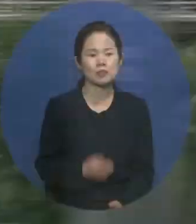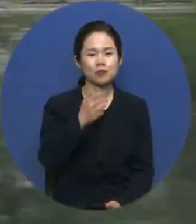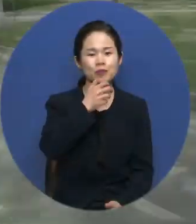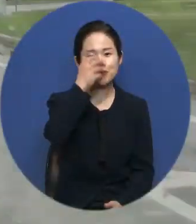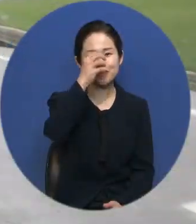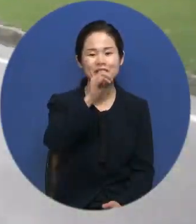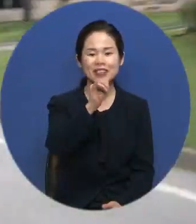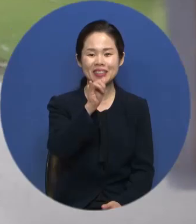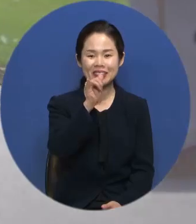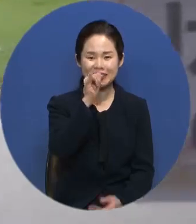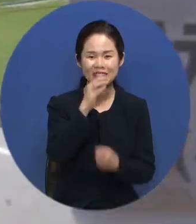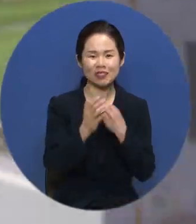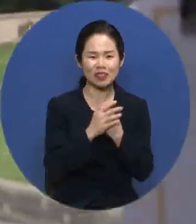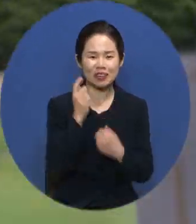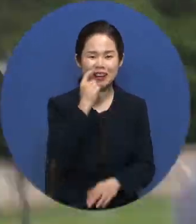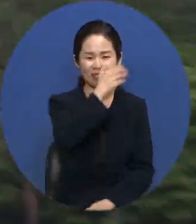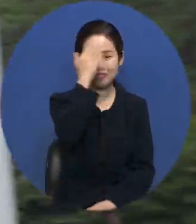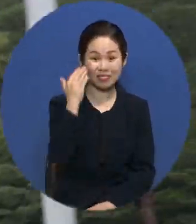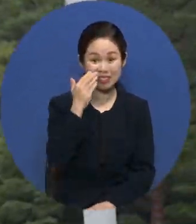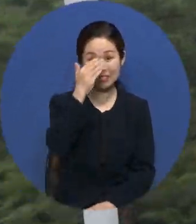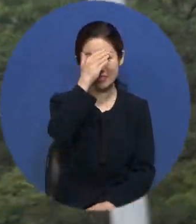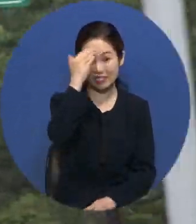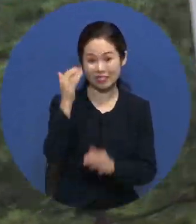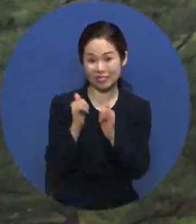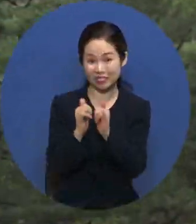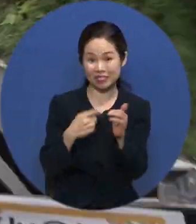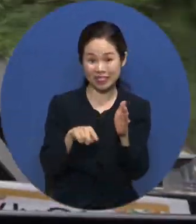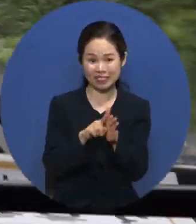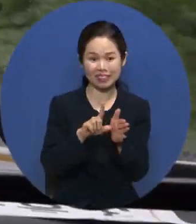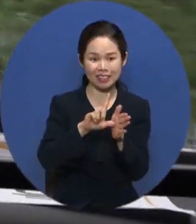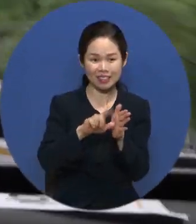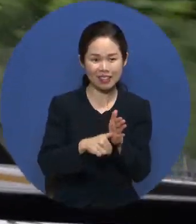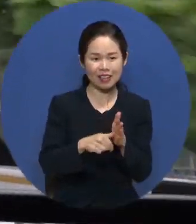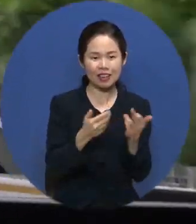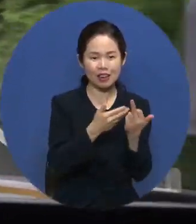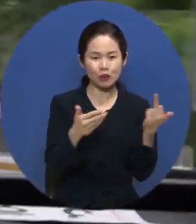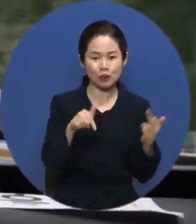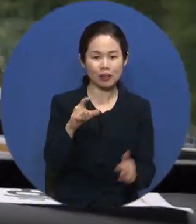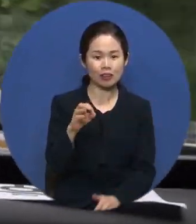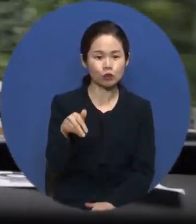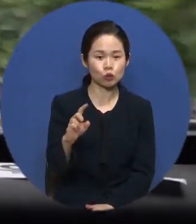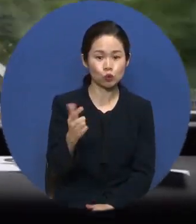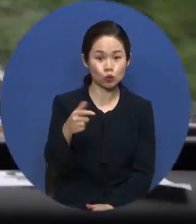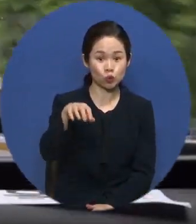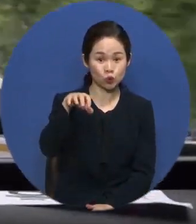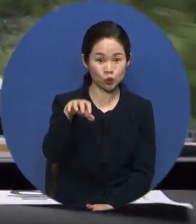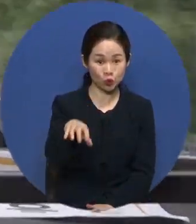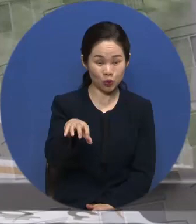앞서 아름다운 청춘들을 위한 시간. 강원도 강촌으로 떠난 KB 희망 캠프.